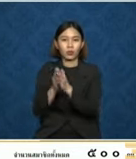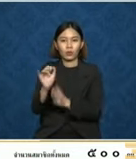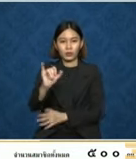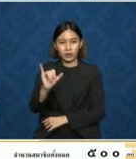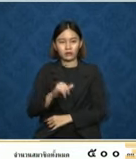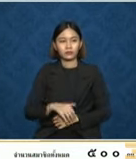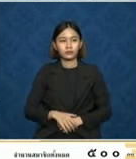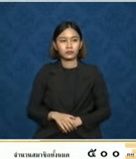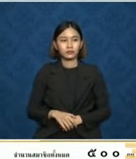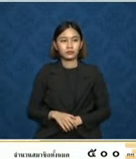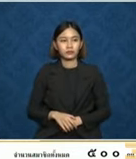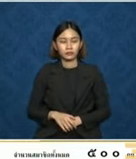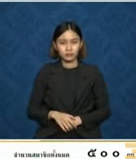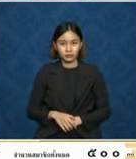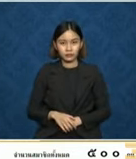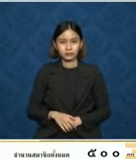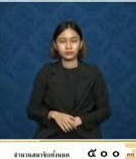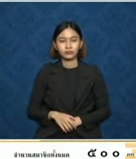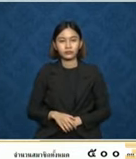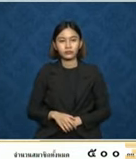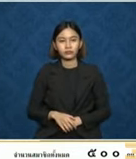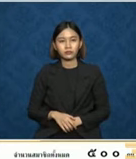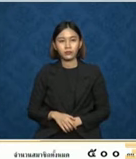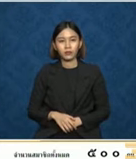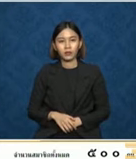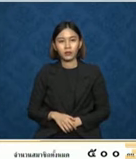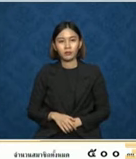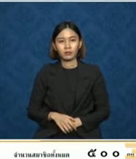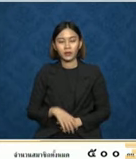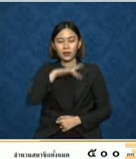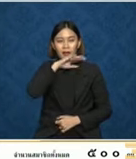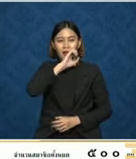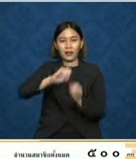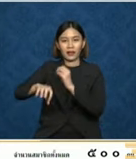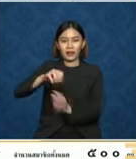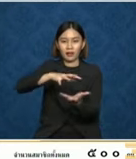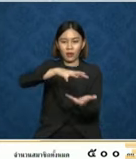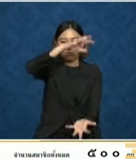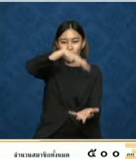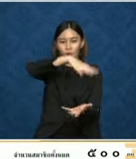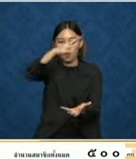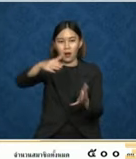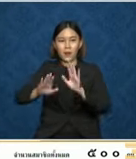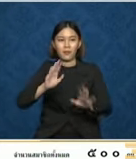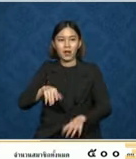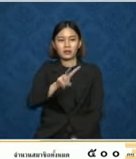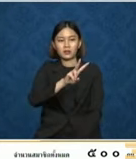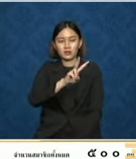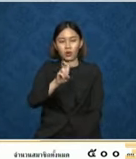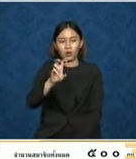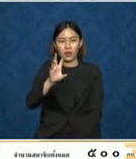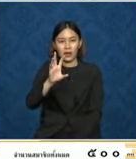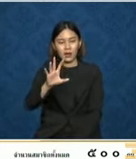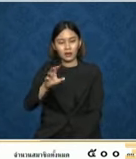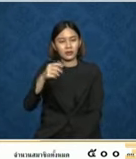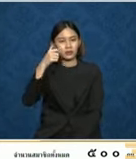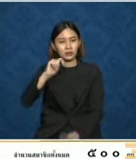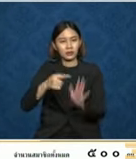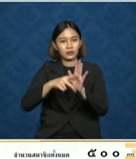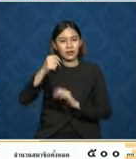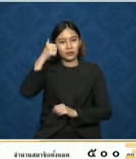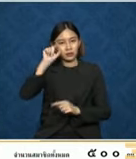ะบ่อขยะแพร่กระสาใหม่แห่งนี้รับขยะเข้ามาประมาณ 2,500 ตันต่อวันถูกนำไปก